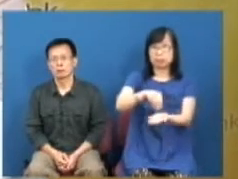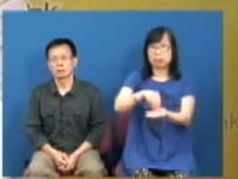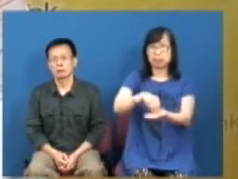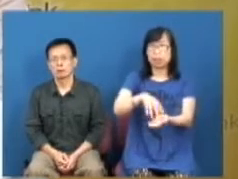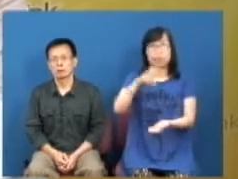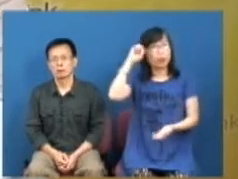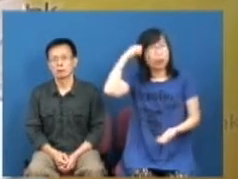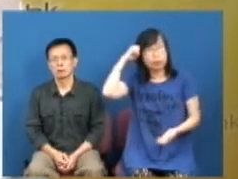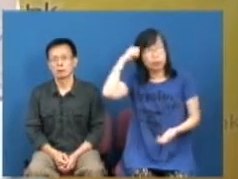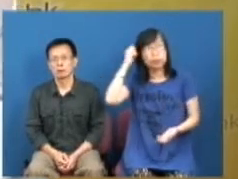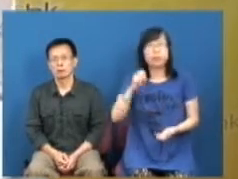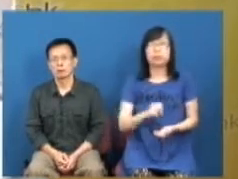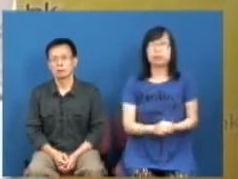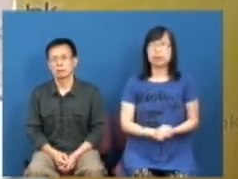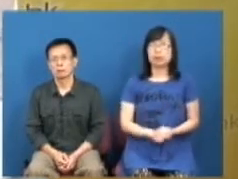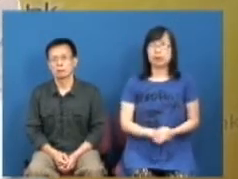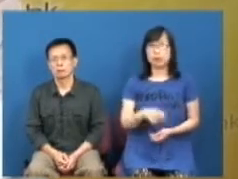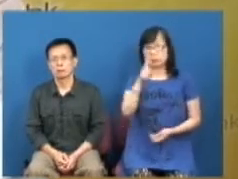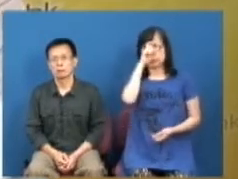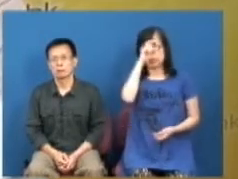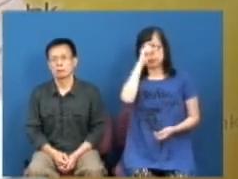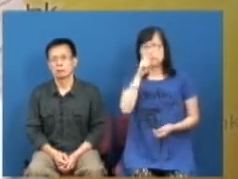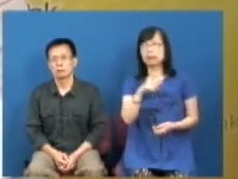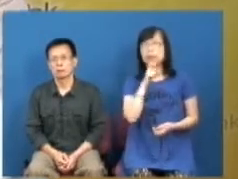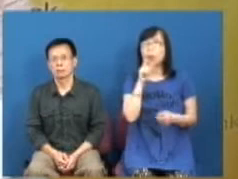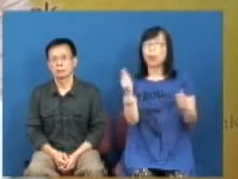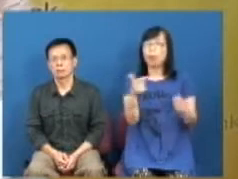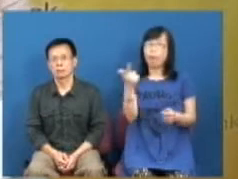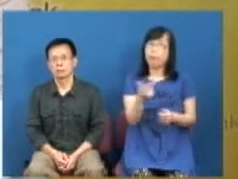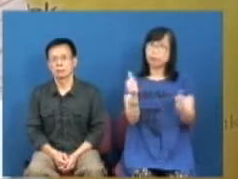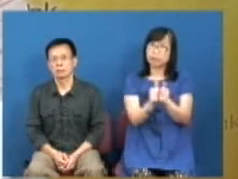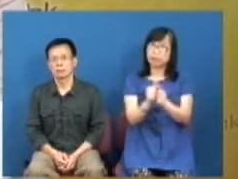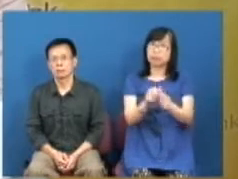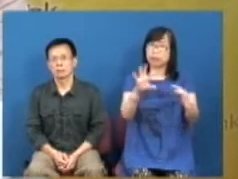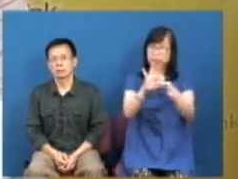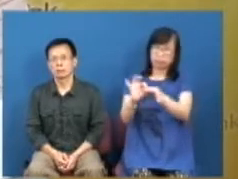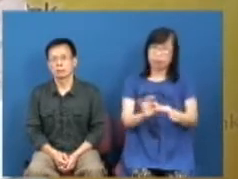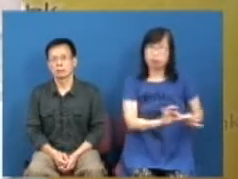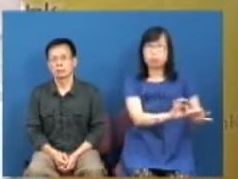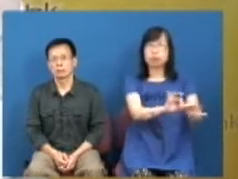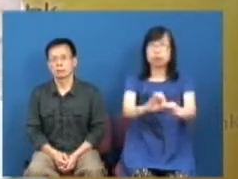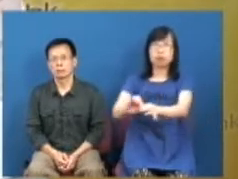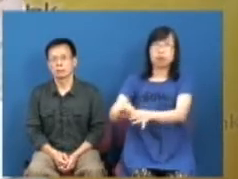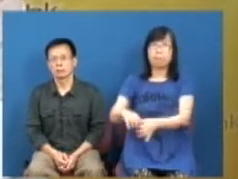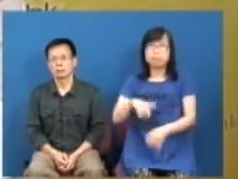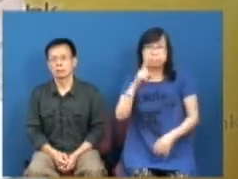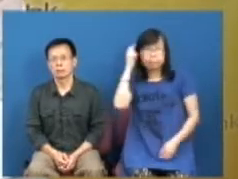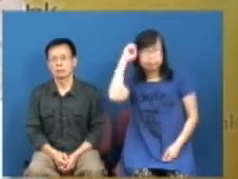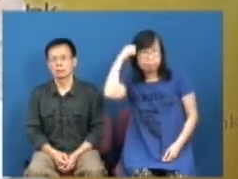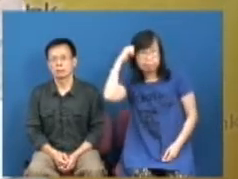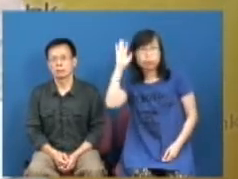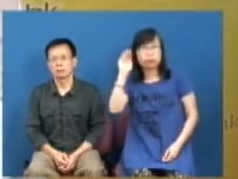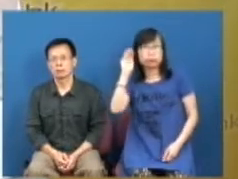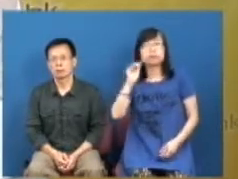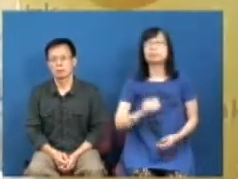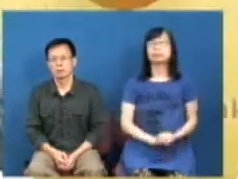上面考慮咧？我記得有個好多朋友都講，成個大嶼山點解唔諗咧？你點